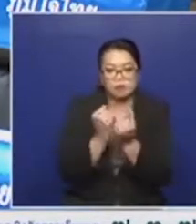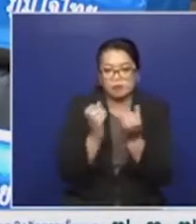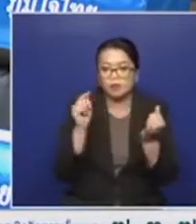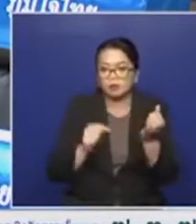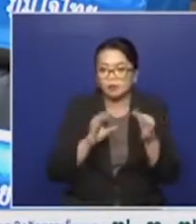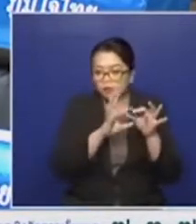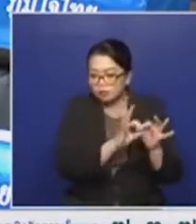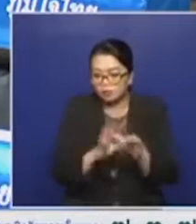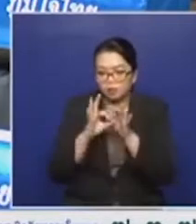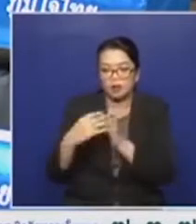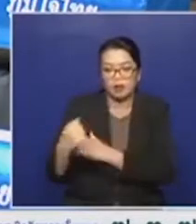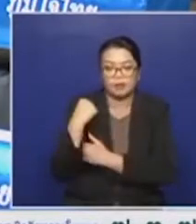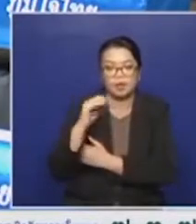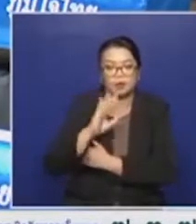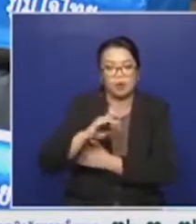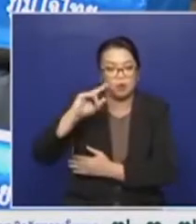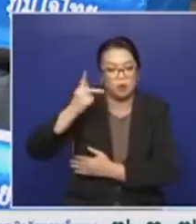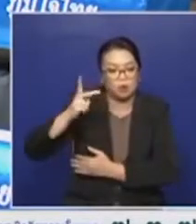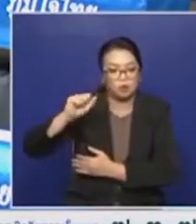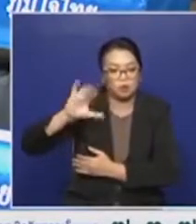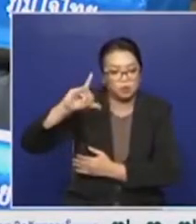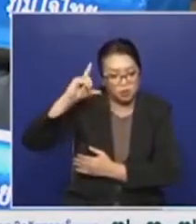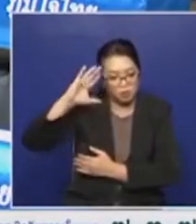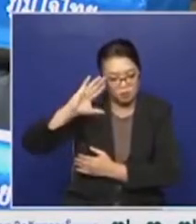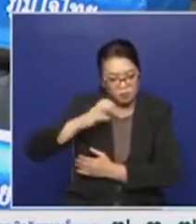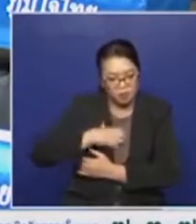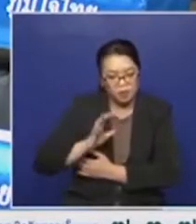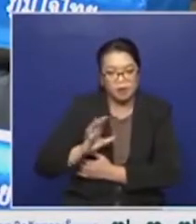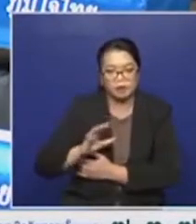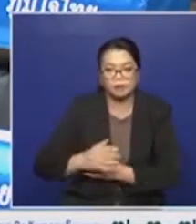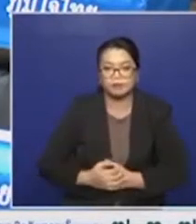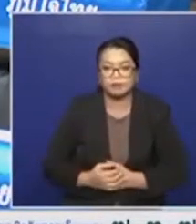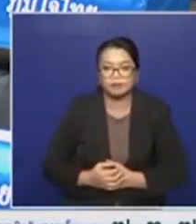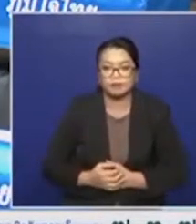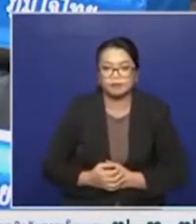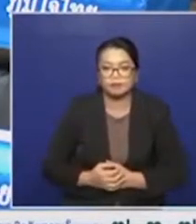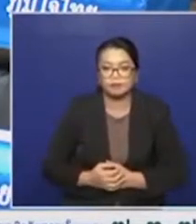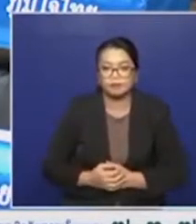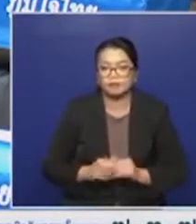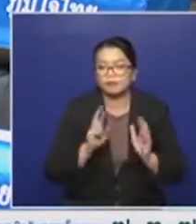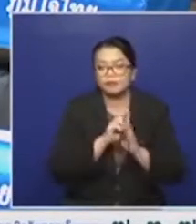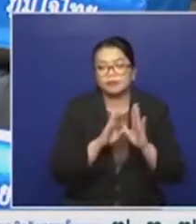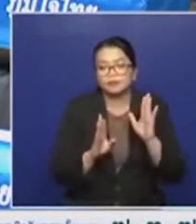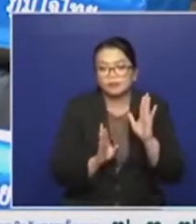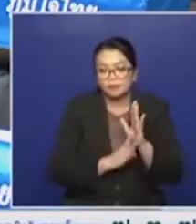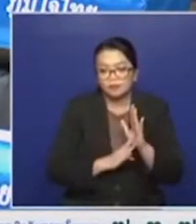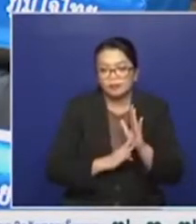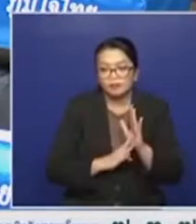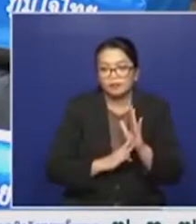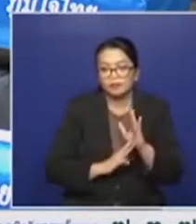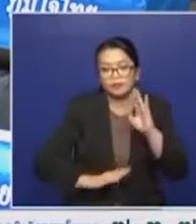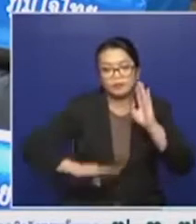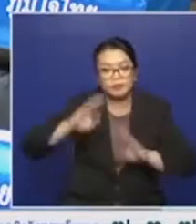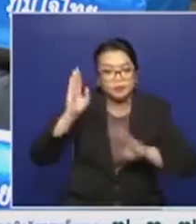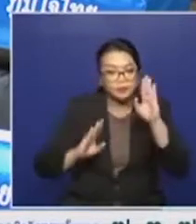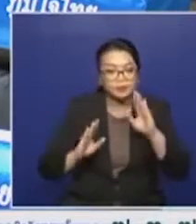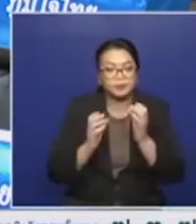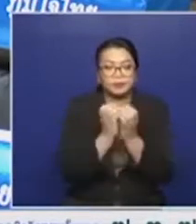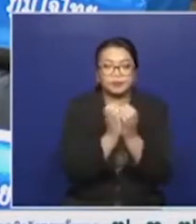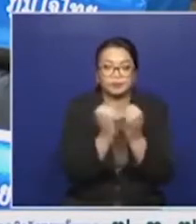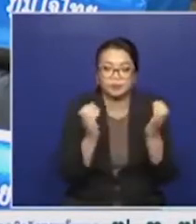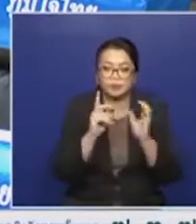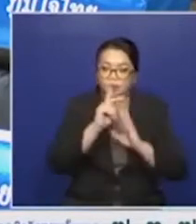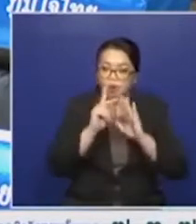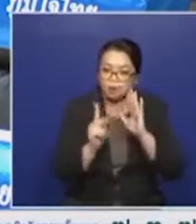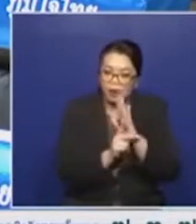ที่สืบทอดอำนาจอีกคราหนึ่งมีระบบประชาธิปไตยที่รัฐบาลอูล